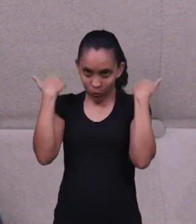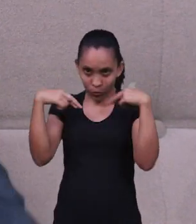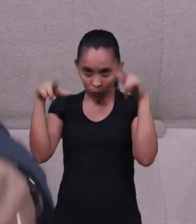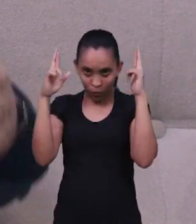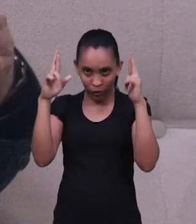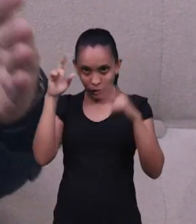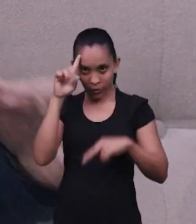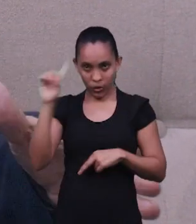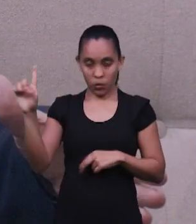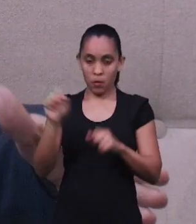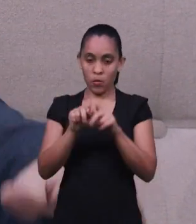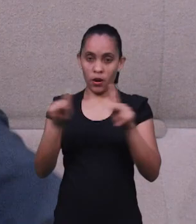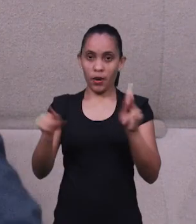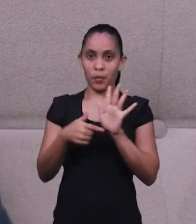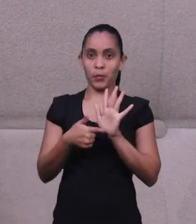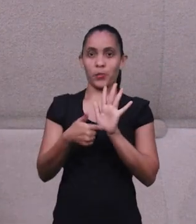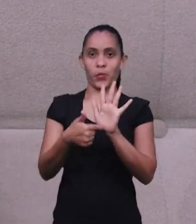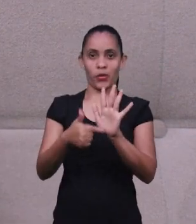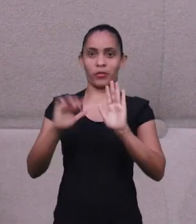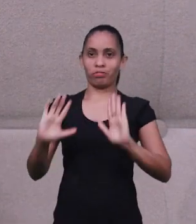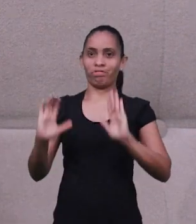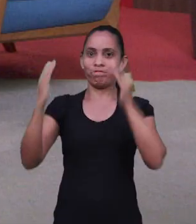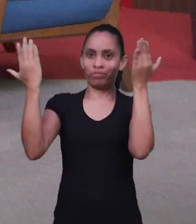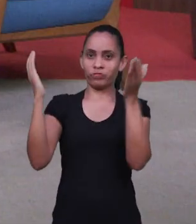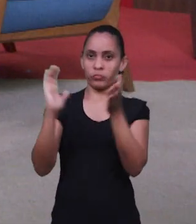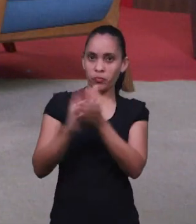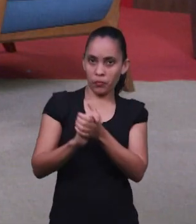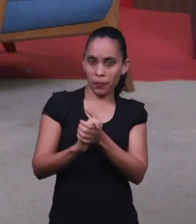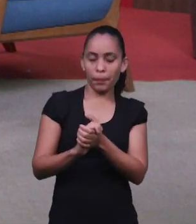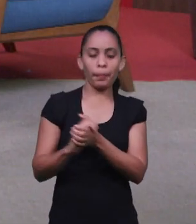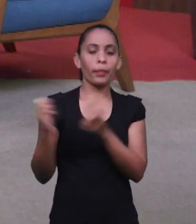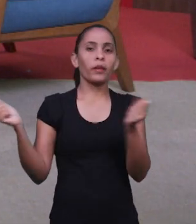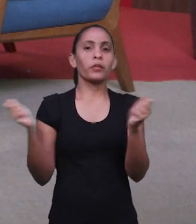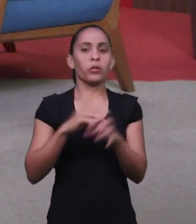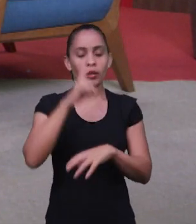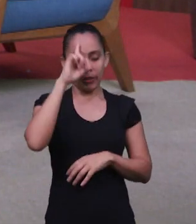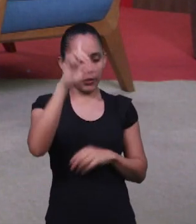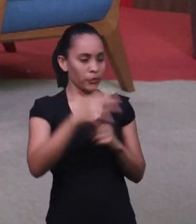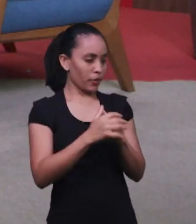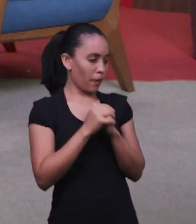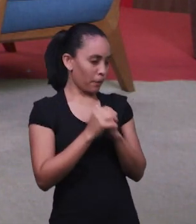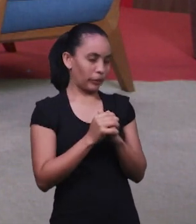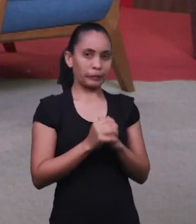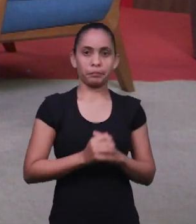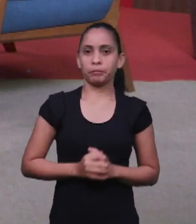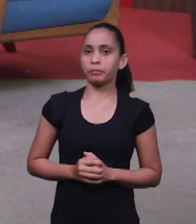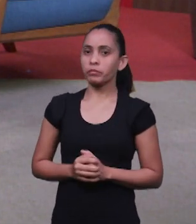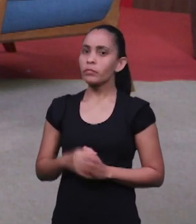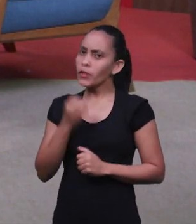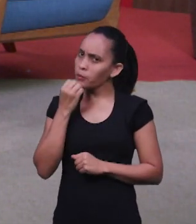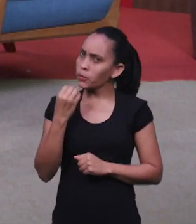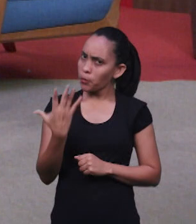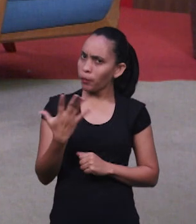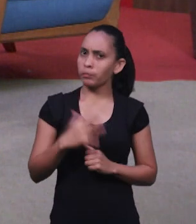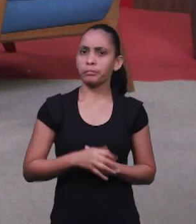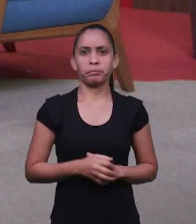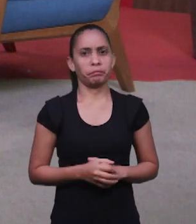livre d'Apocalypse, vers le lance de l'agneau. Gloire à Dieu. Loué soit le nom du Seigneur. Très bien.